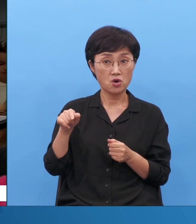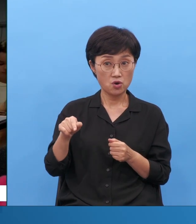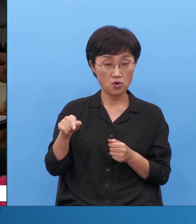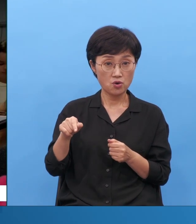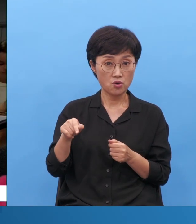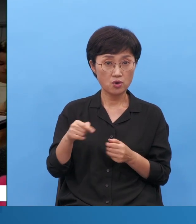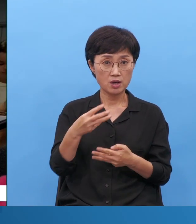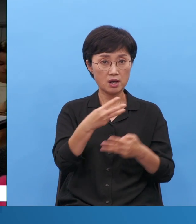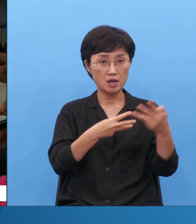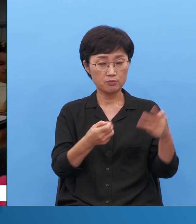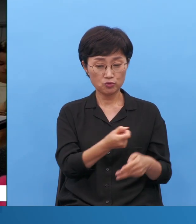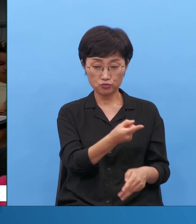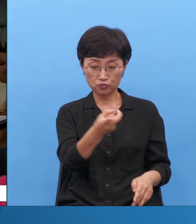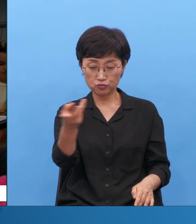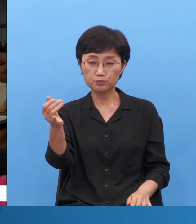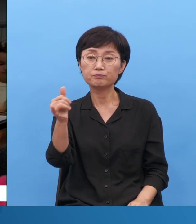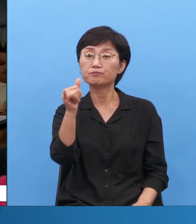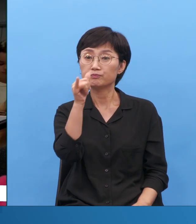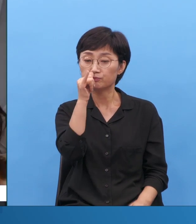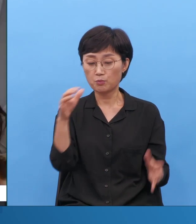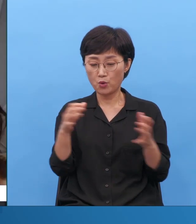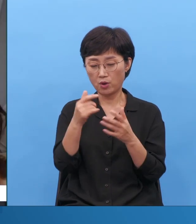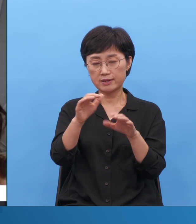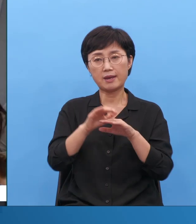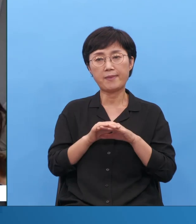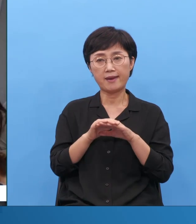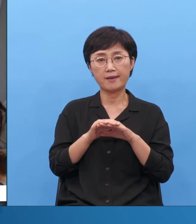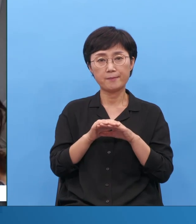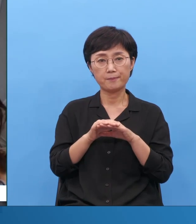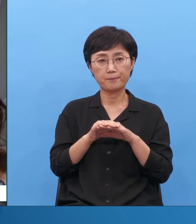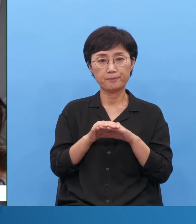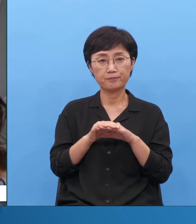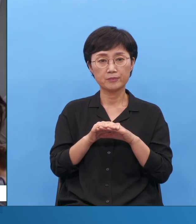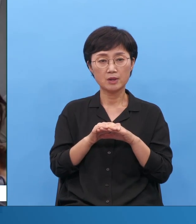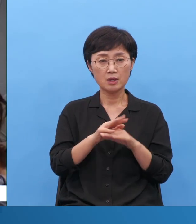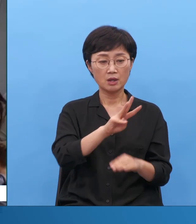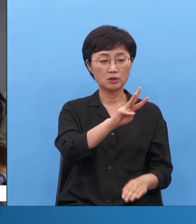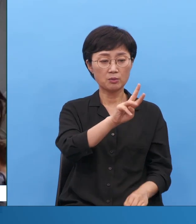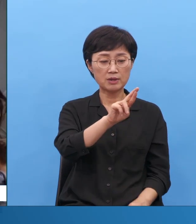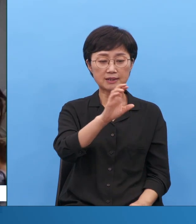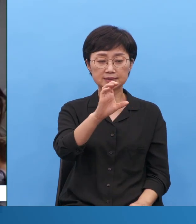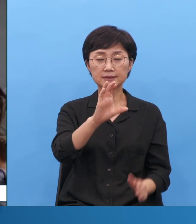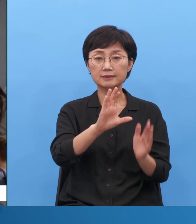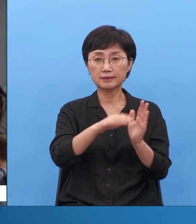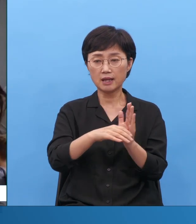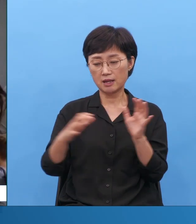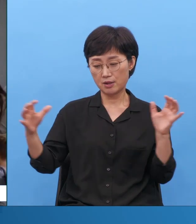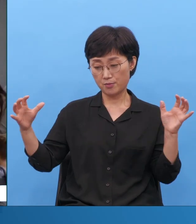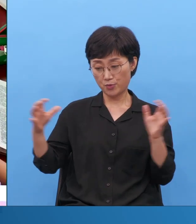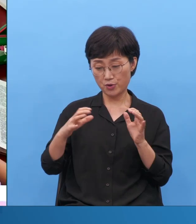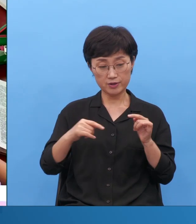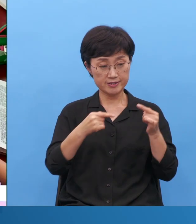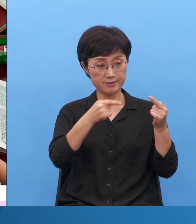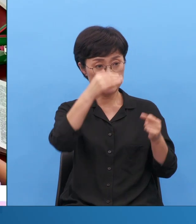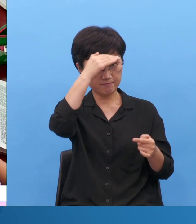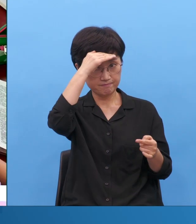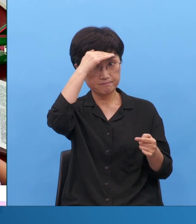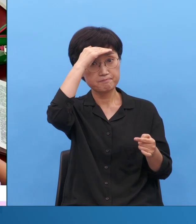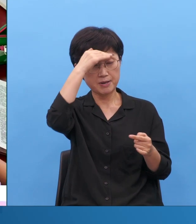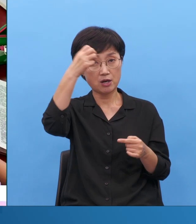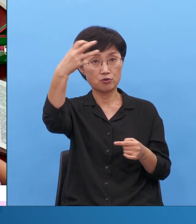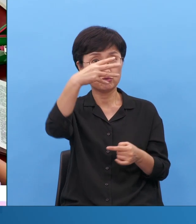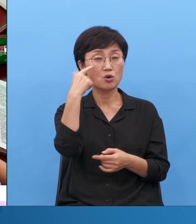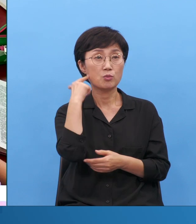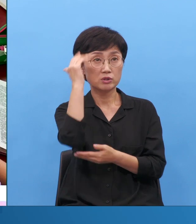이곳에서도 랩넌트들이 예배드리고 있어. 이번 WRC엔 다 같이 모여서 참여했어. 류광수